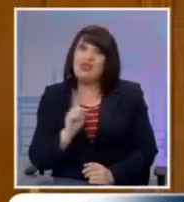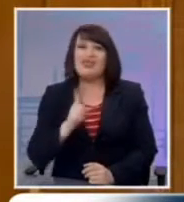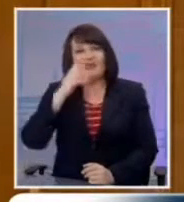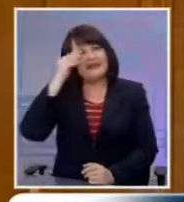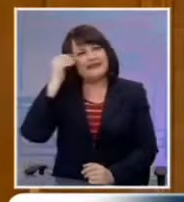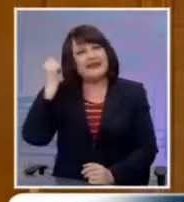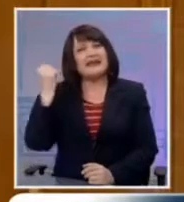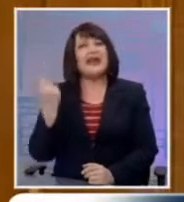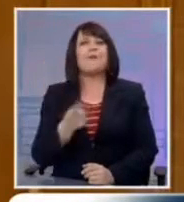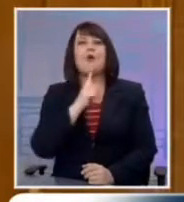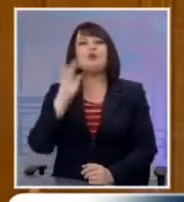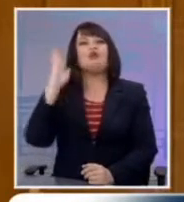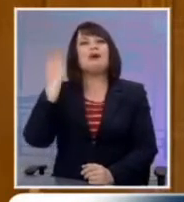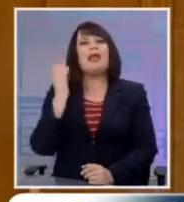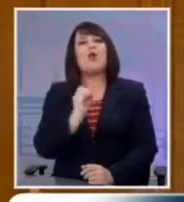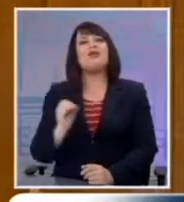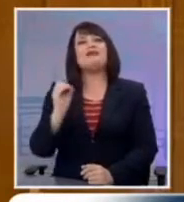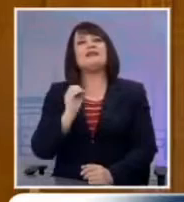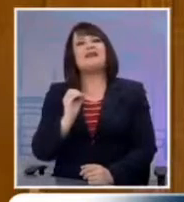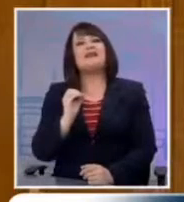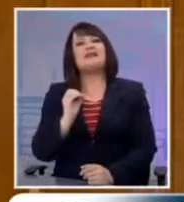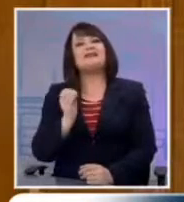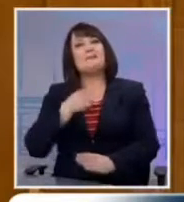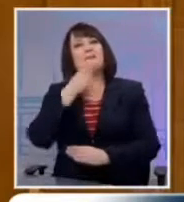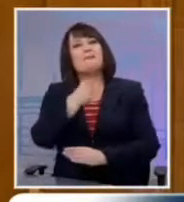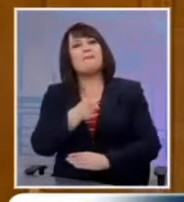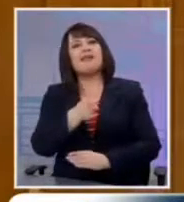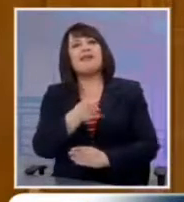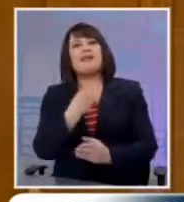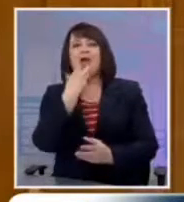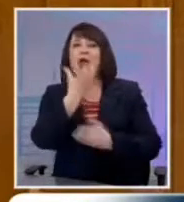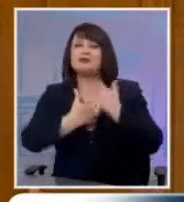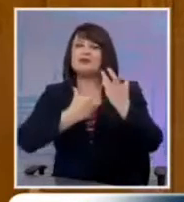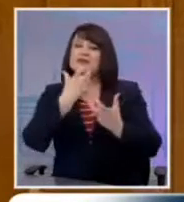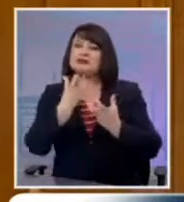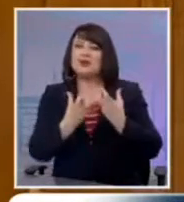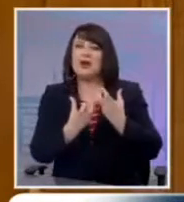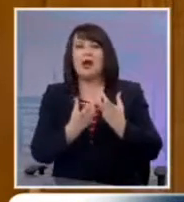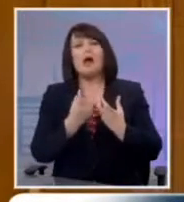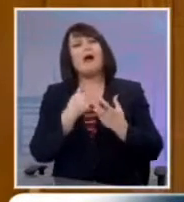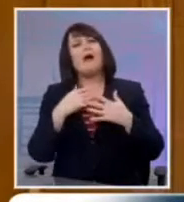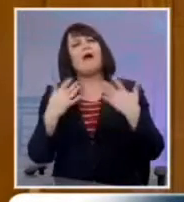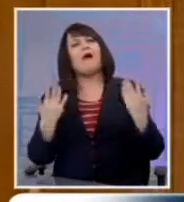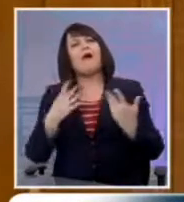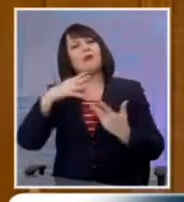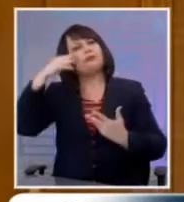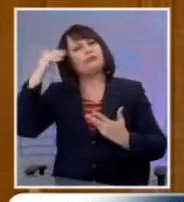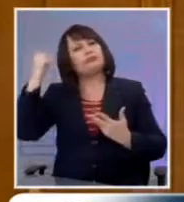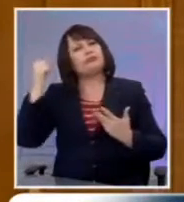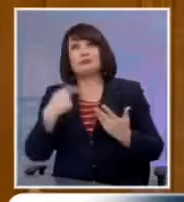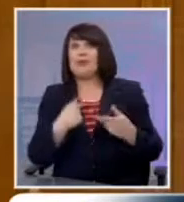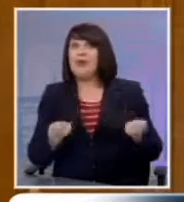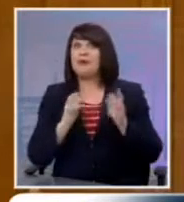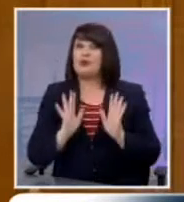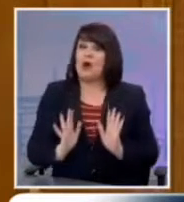θα γίνουμε λωτοφάγοι όσο κι αν μας προσφέρετε τους λωτούς. Μας κατηγορείτε σήμερα